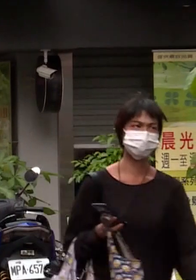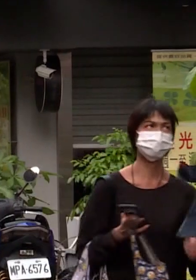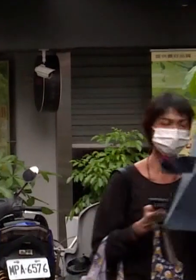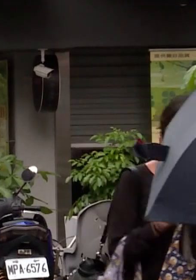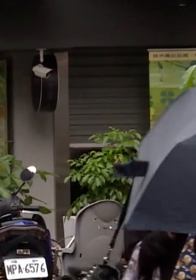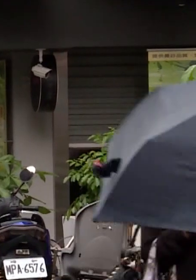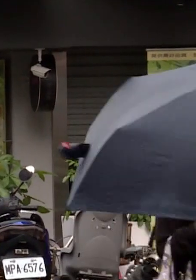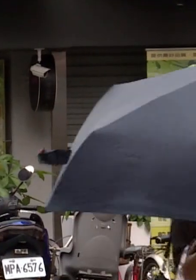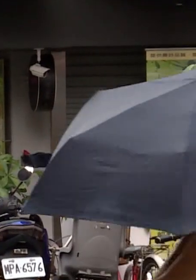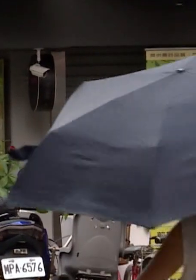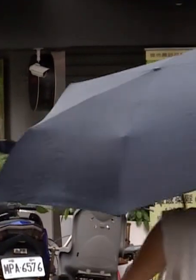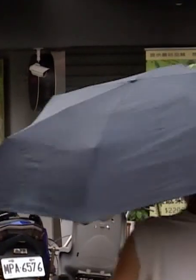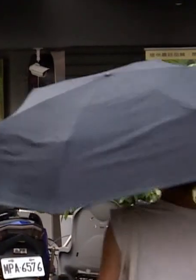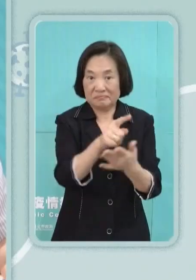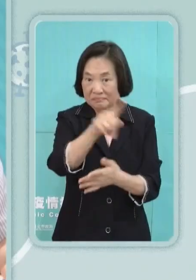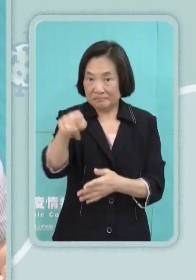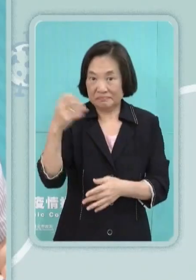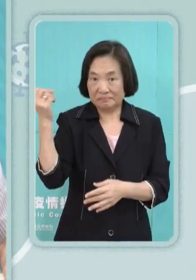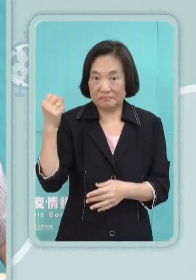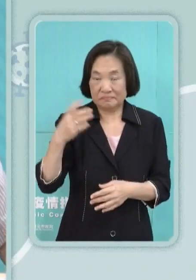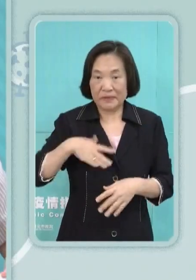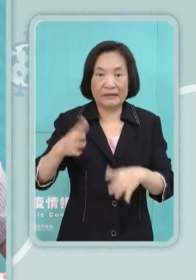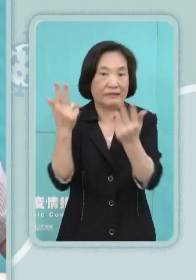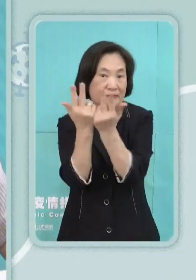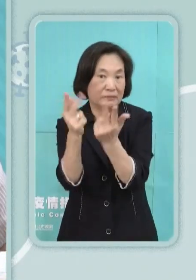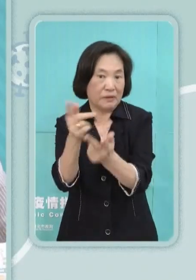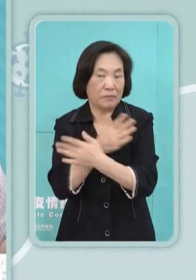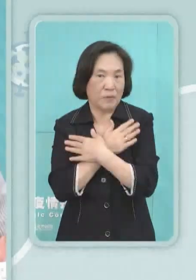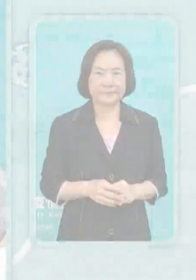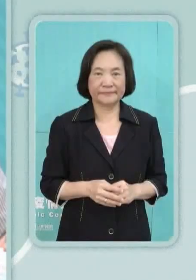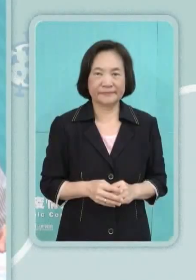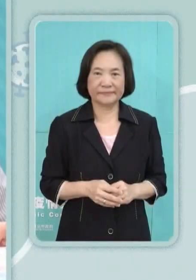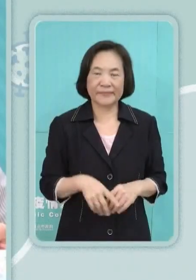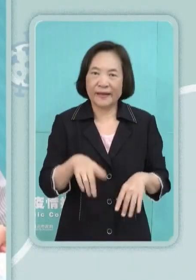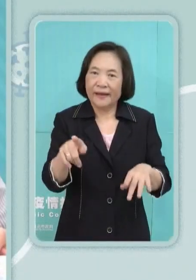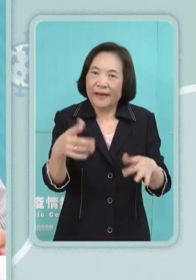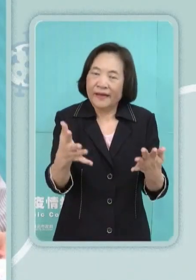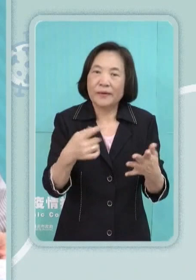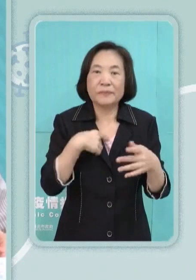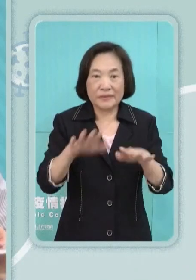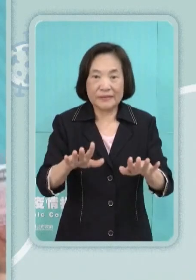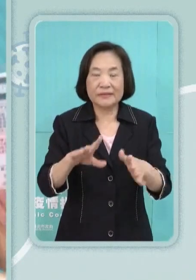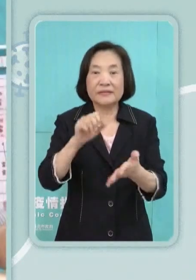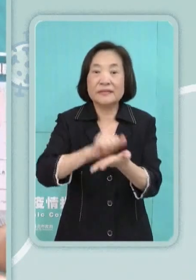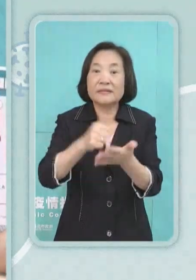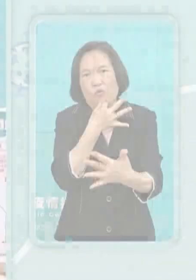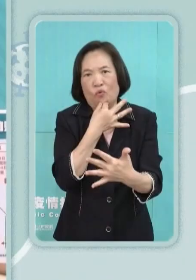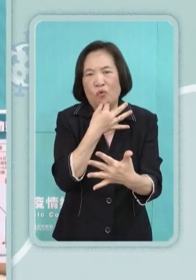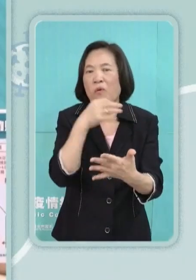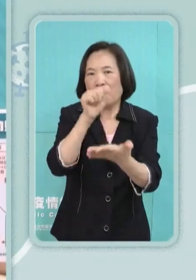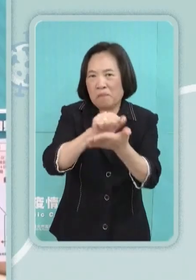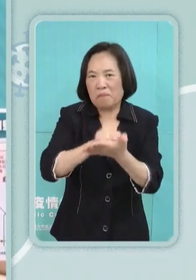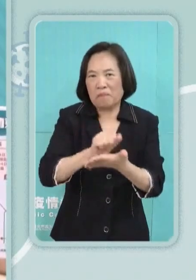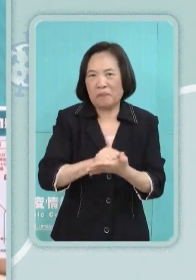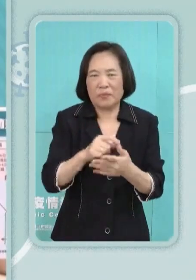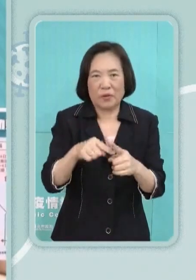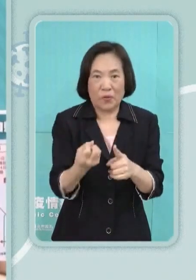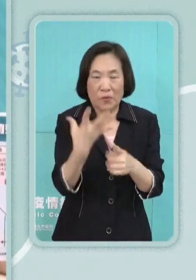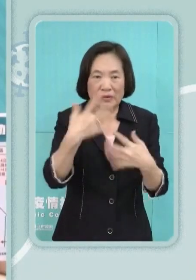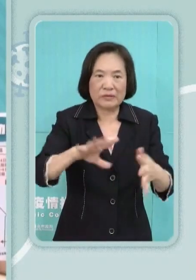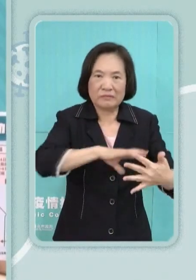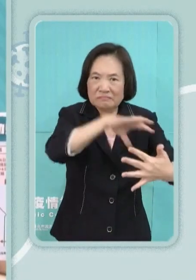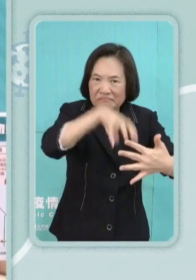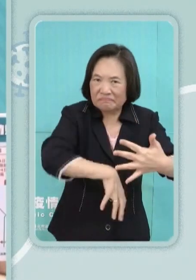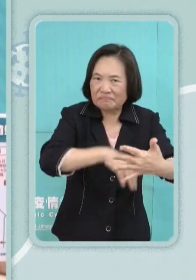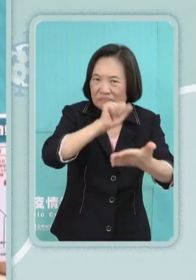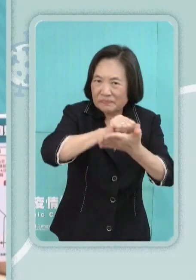链。欢迎新闻科冠城林婉瑜新闻报道。 新北这个幼稚园的问题啊，造成今天要来开记者会的原因了。算一算哦，现在已经框列